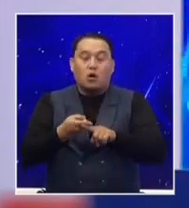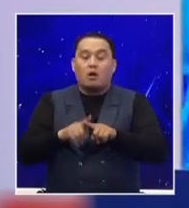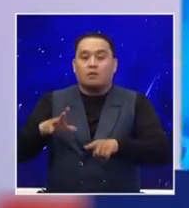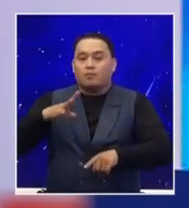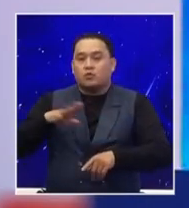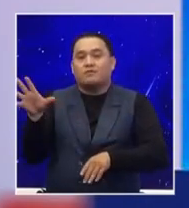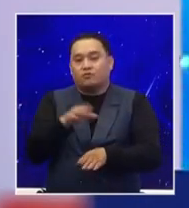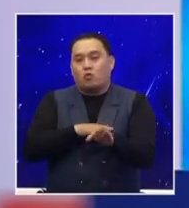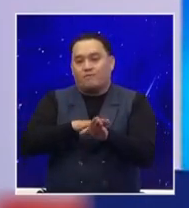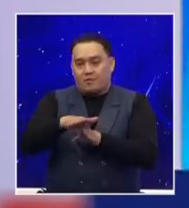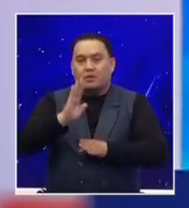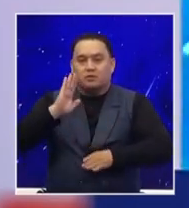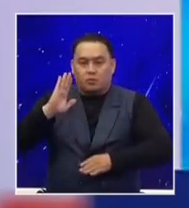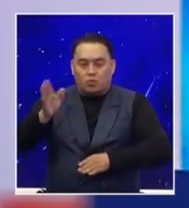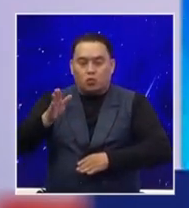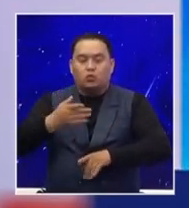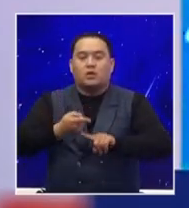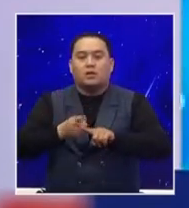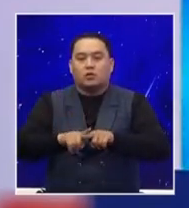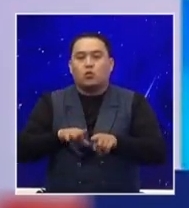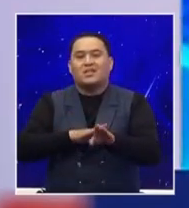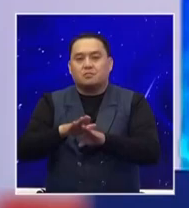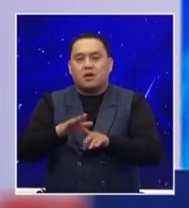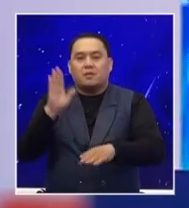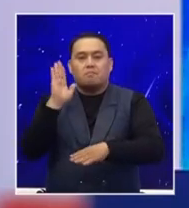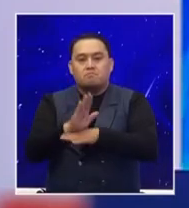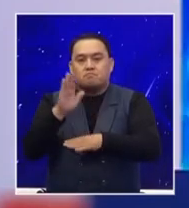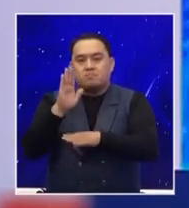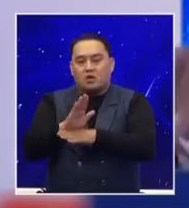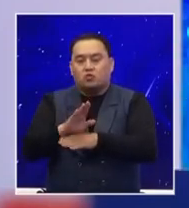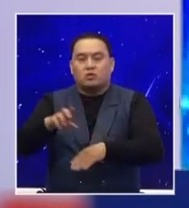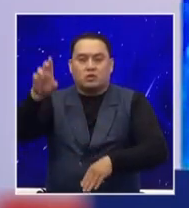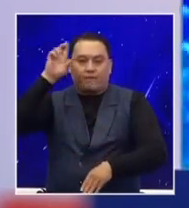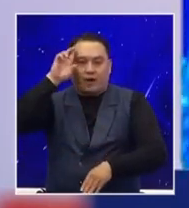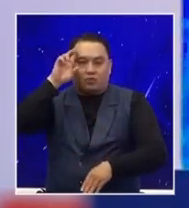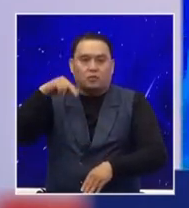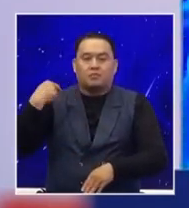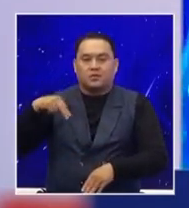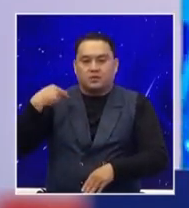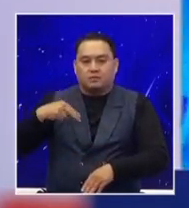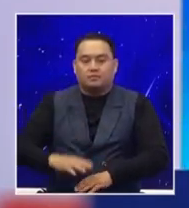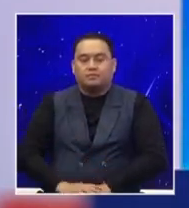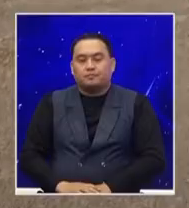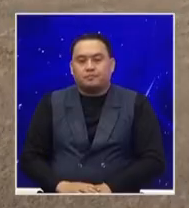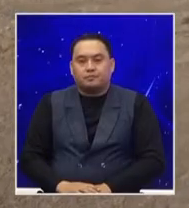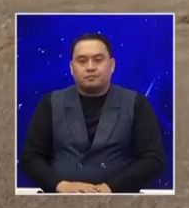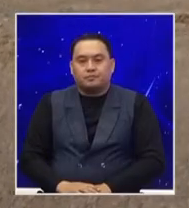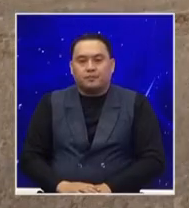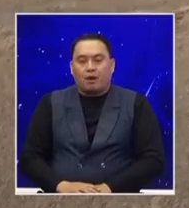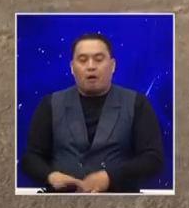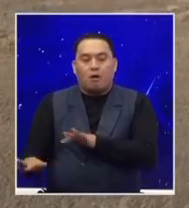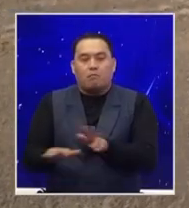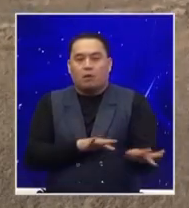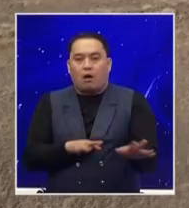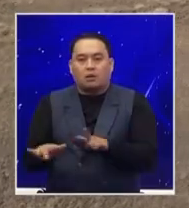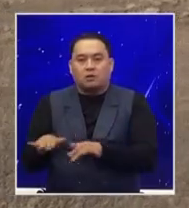если реализуется, то будет именно исполнение тех поручений, которые в своем послании сказал глава государства. В процессе